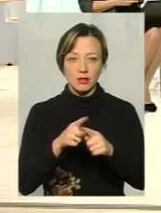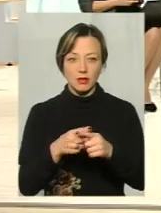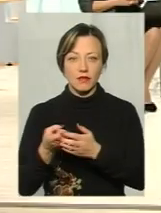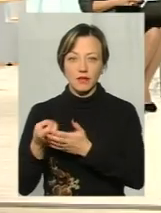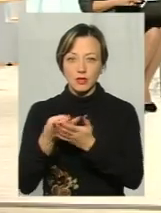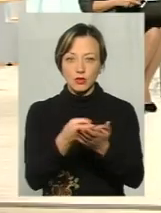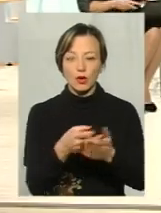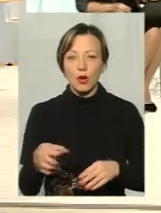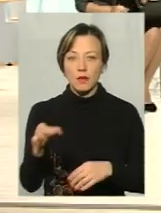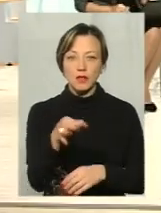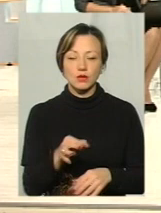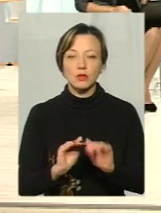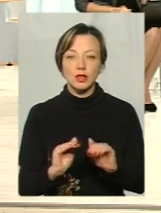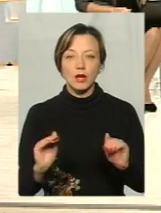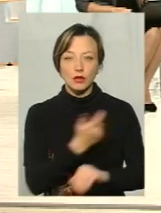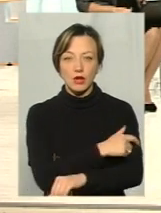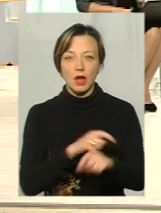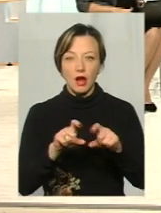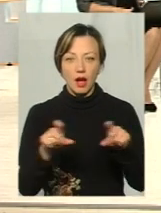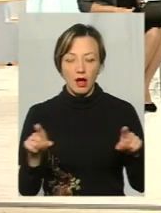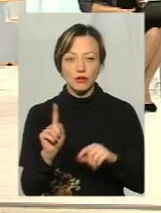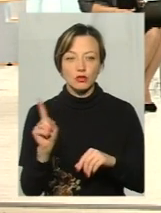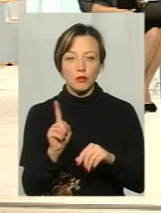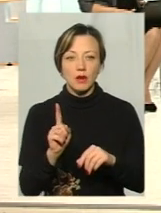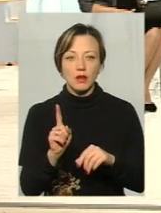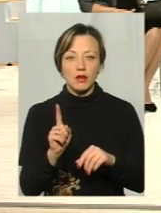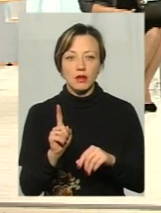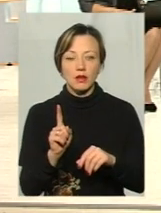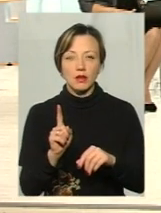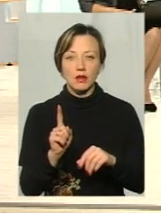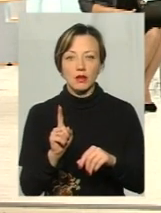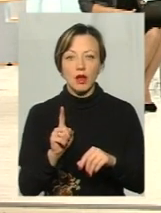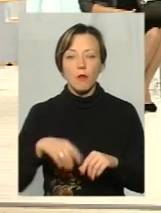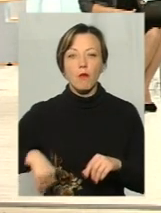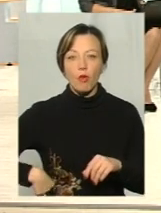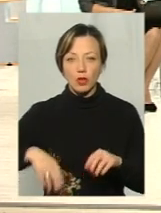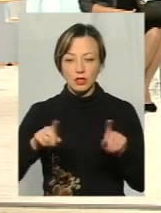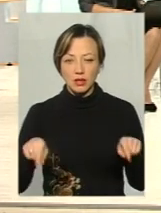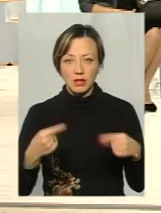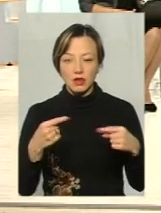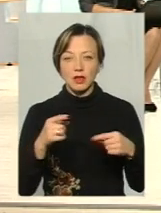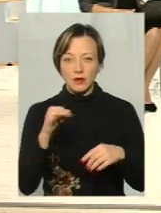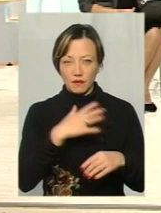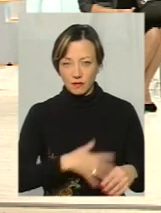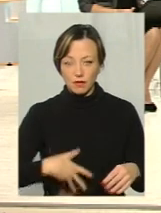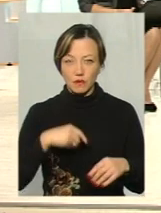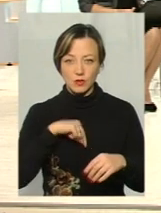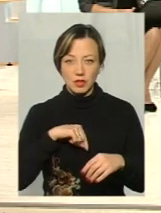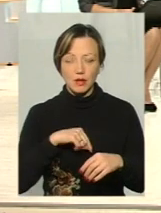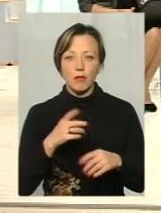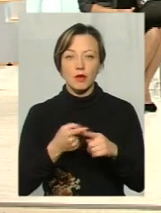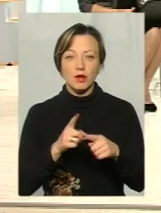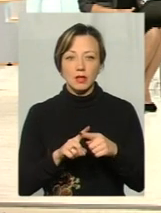везуть в обласну дитячу лікарню. Щоб відкачати дитину, її нирки і взагалі її сечу статеву систему,